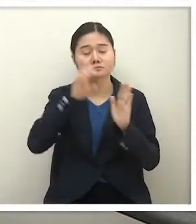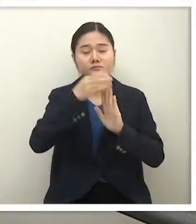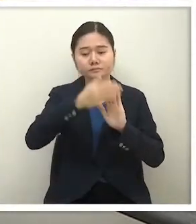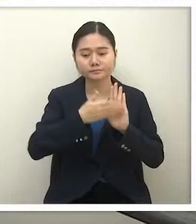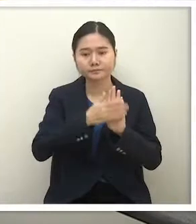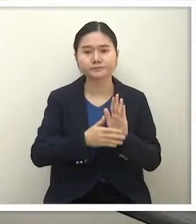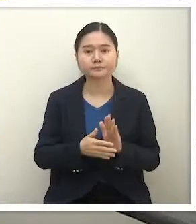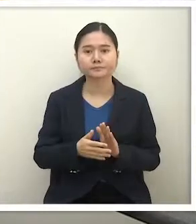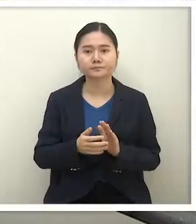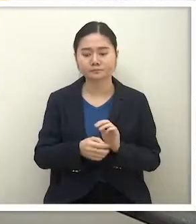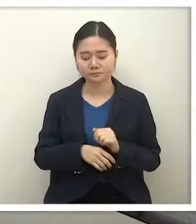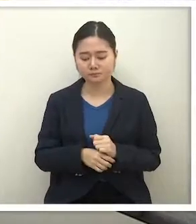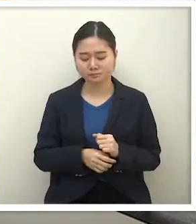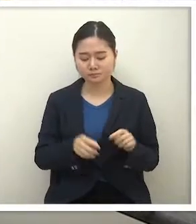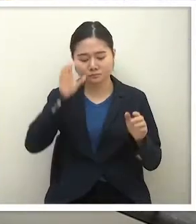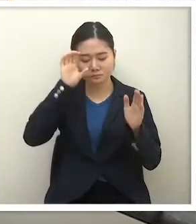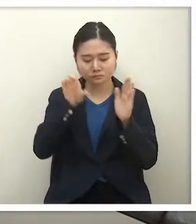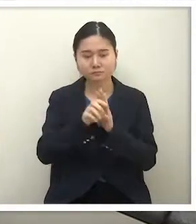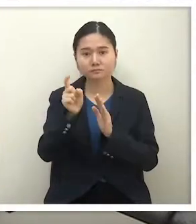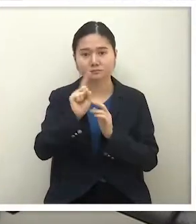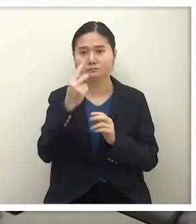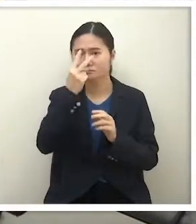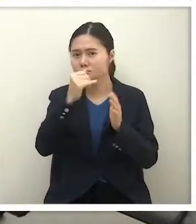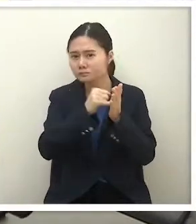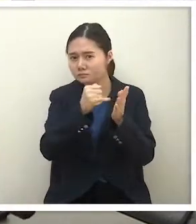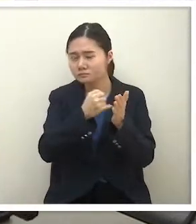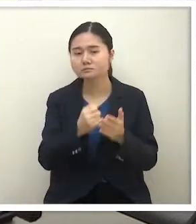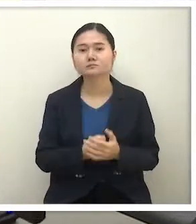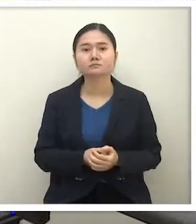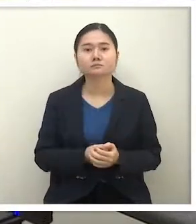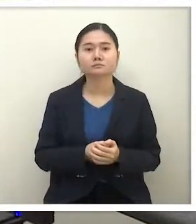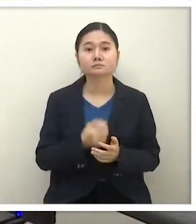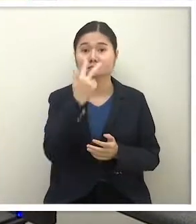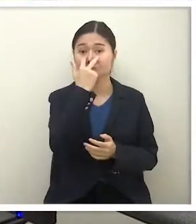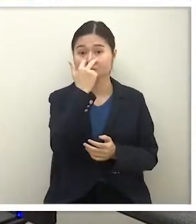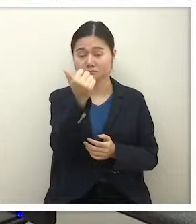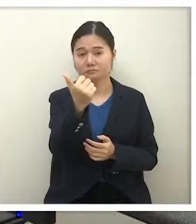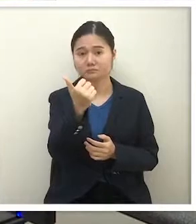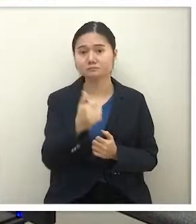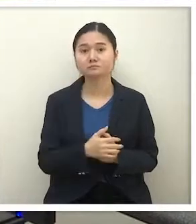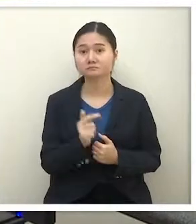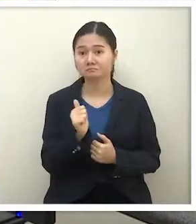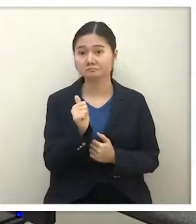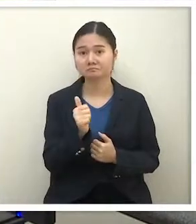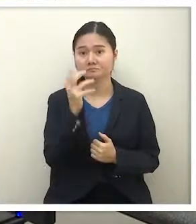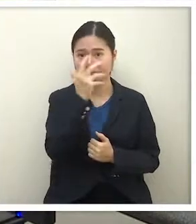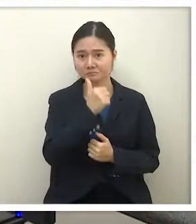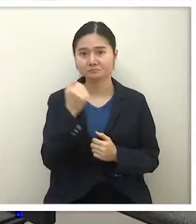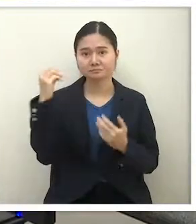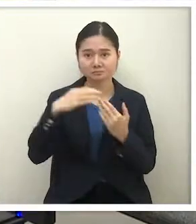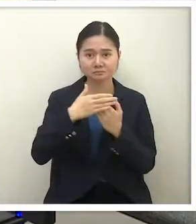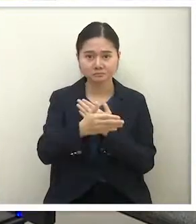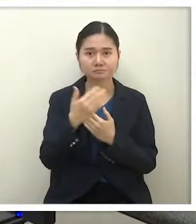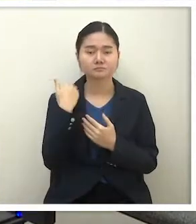ยเป็นภาพที่ดูง่ายๆเนาะแต่ดูดีไหมดูดีเนาะดูดีมีแสงเง